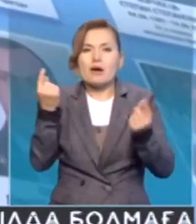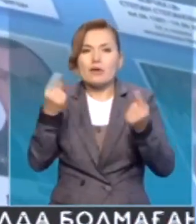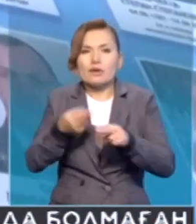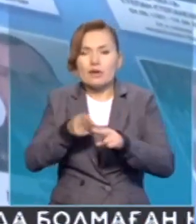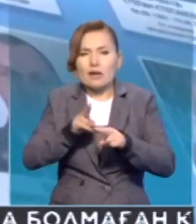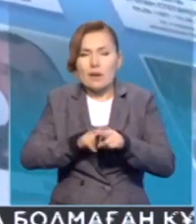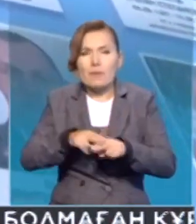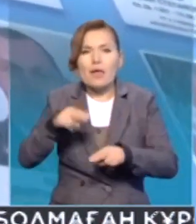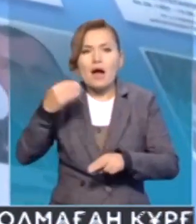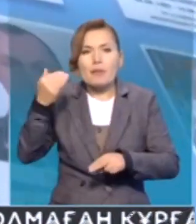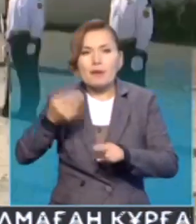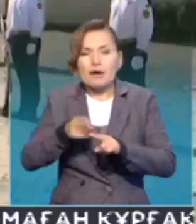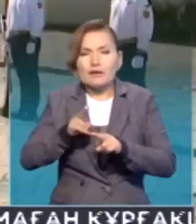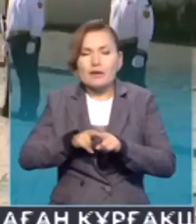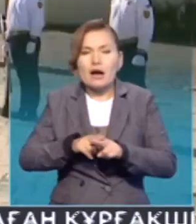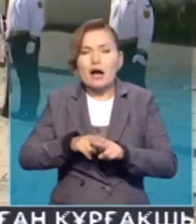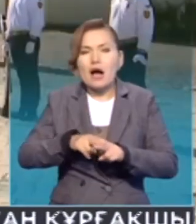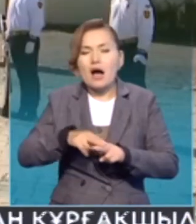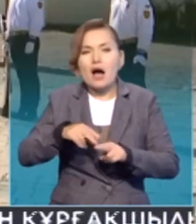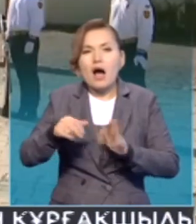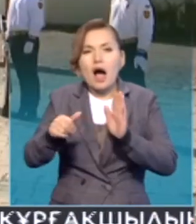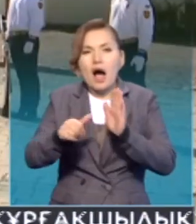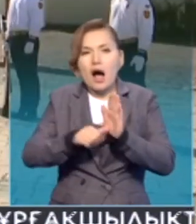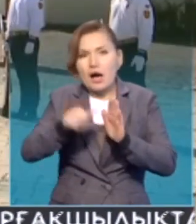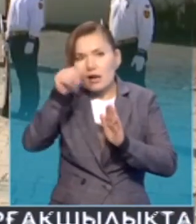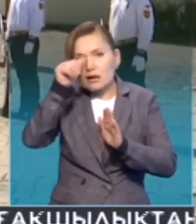сөзінде Зеленский елінің жарты жыл бұрын қайта